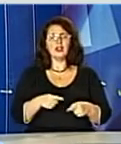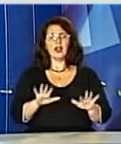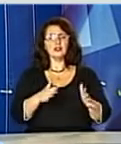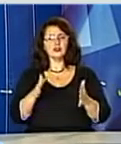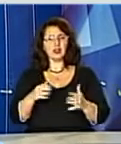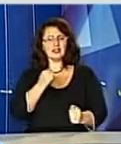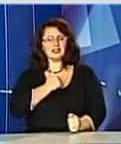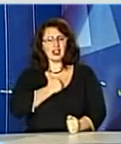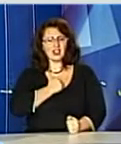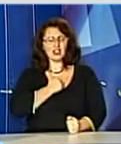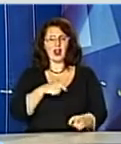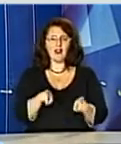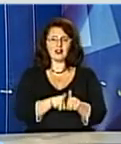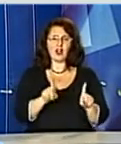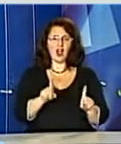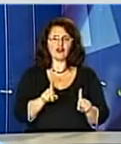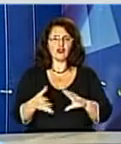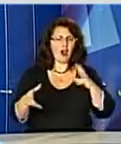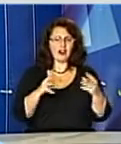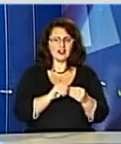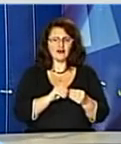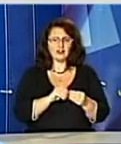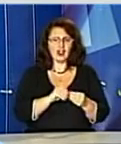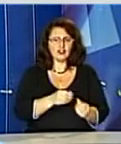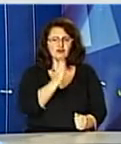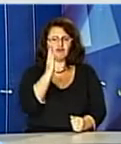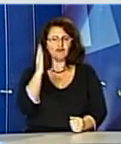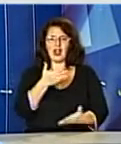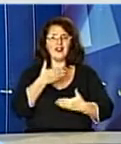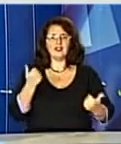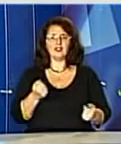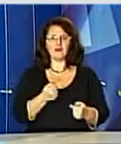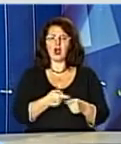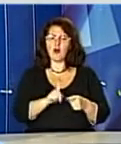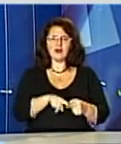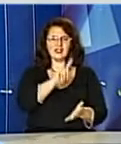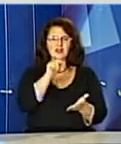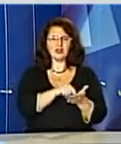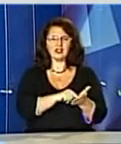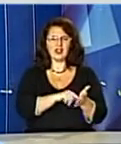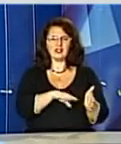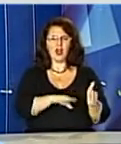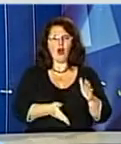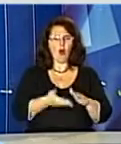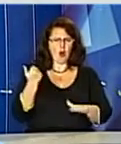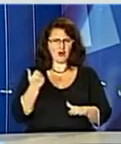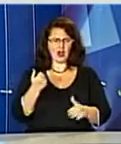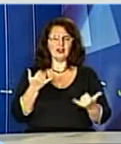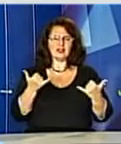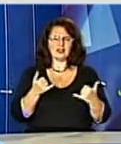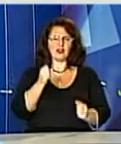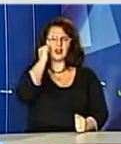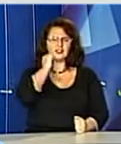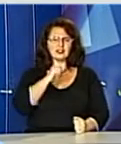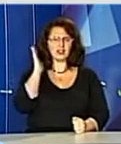така, що консенсу єдиного там немає. І ми свідомо зняли це питання з цінного розгляду, тому діє старий перспективний